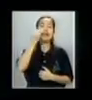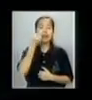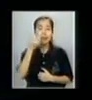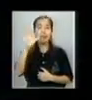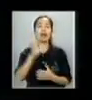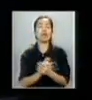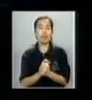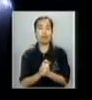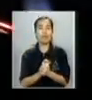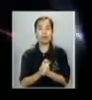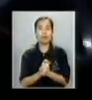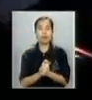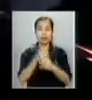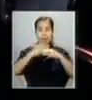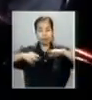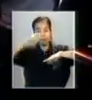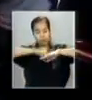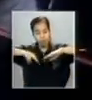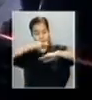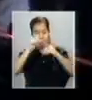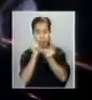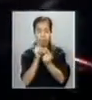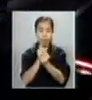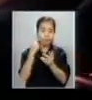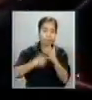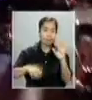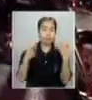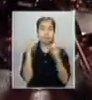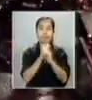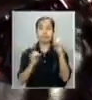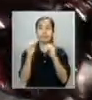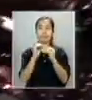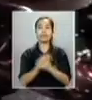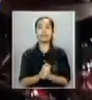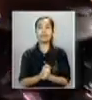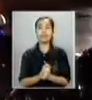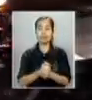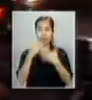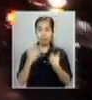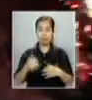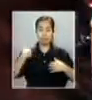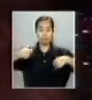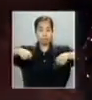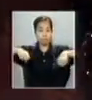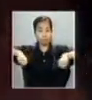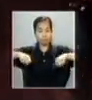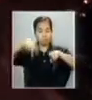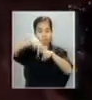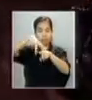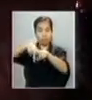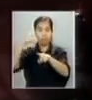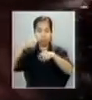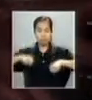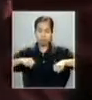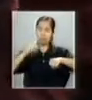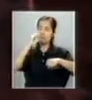านการตรวจสอบจึงไม่พบสิ่งผิดปกติขณะที่คนขี่รถจักรยานยนต์2คนนี้บอกว่าเพิ่งเลิกงานเช่